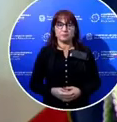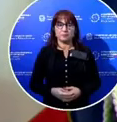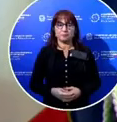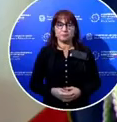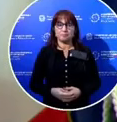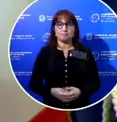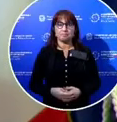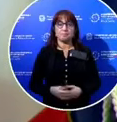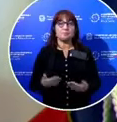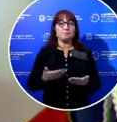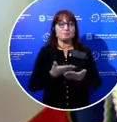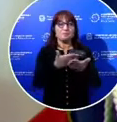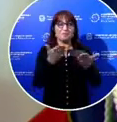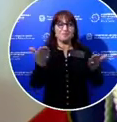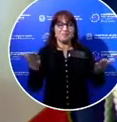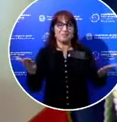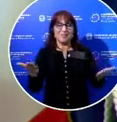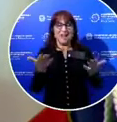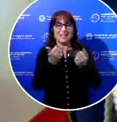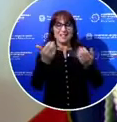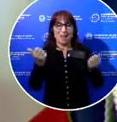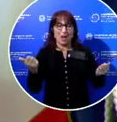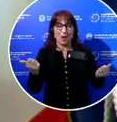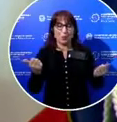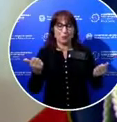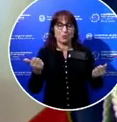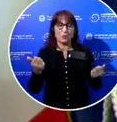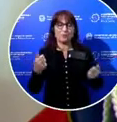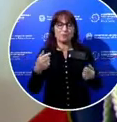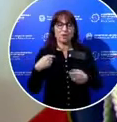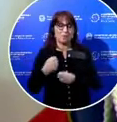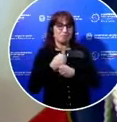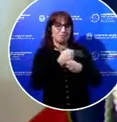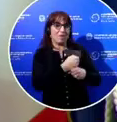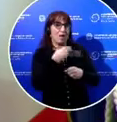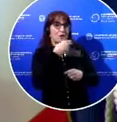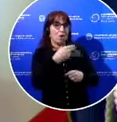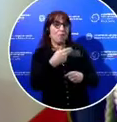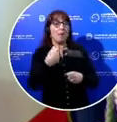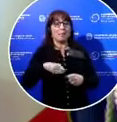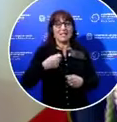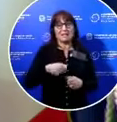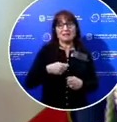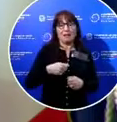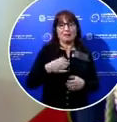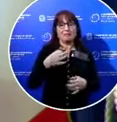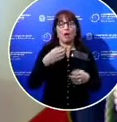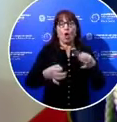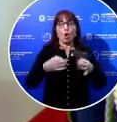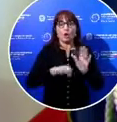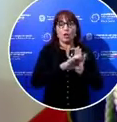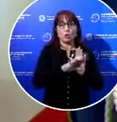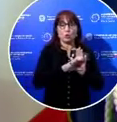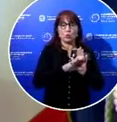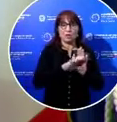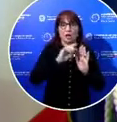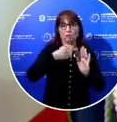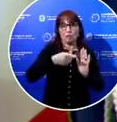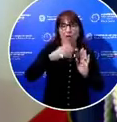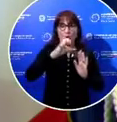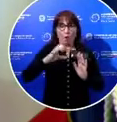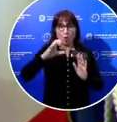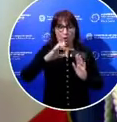Rivolgo a tutti voi il più cordiale saluto anche a nome del Presidente della Corte Costituzionale Giancarlo Coraggio. Desidero